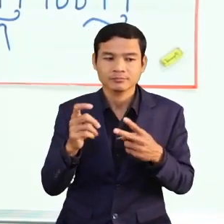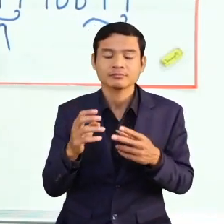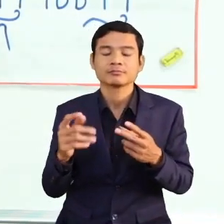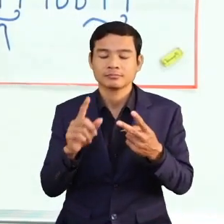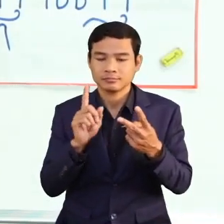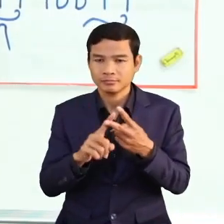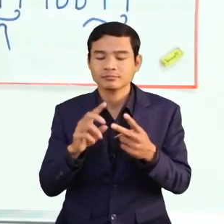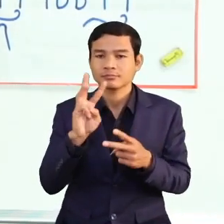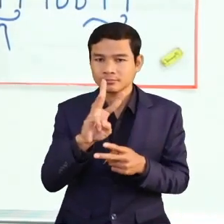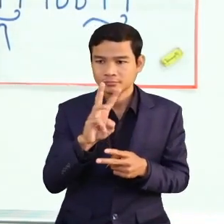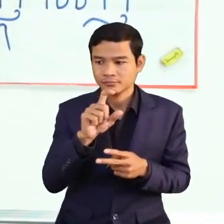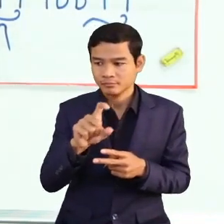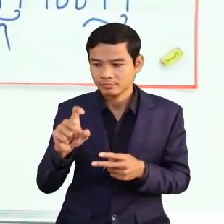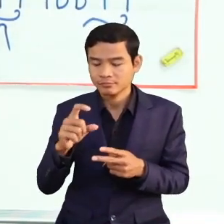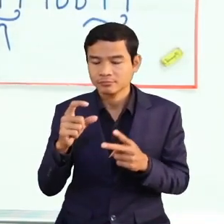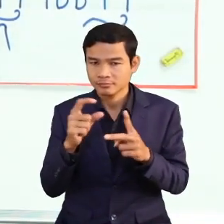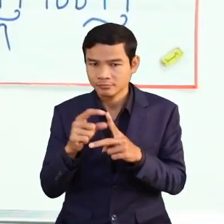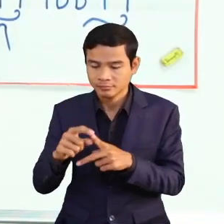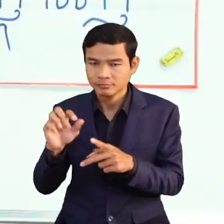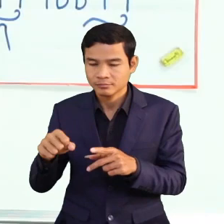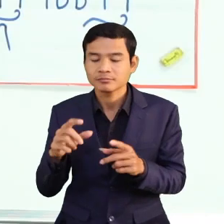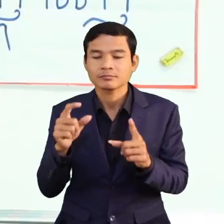3